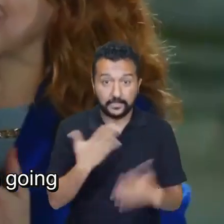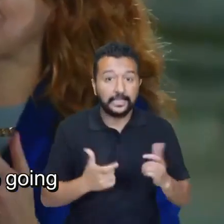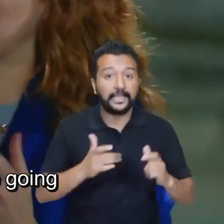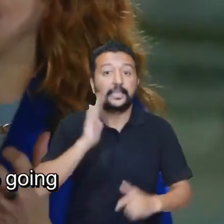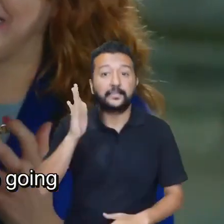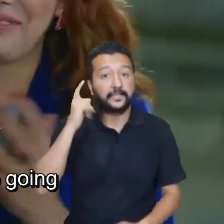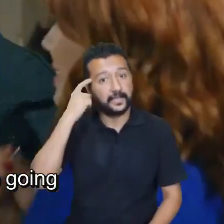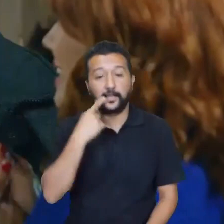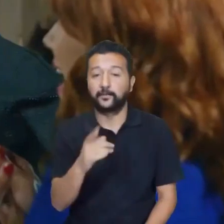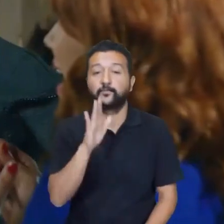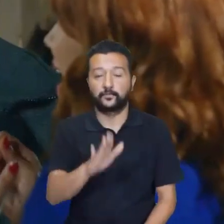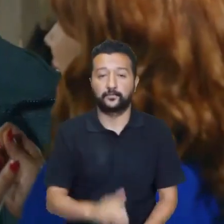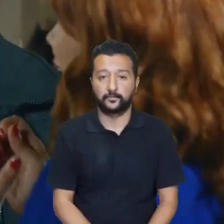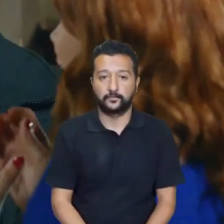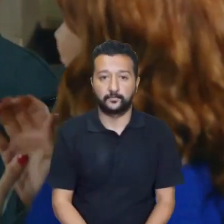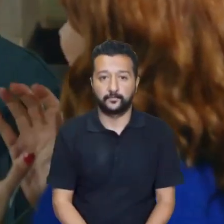nereye gideceğiz tahmin edeyim.